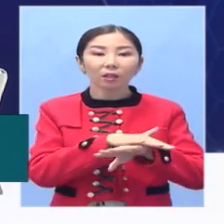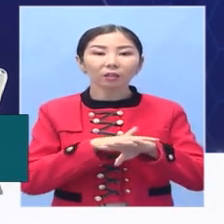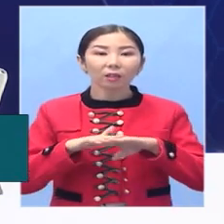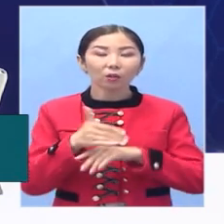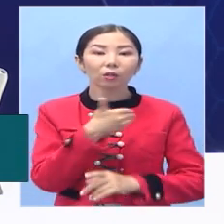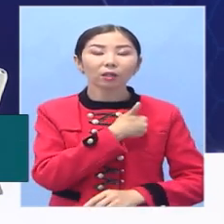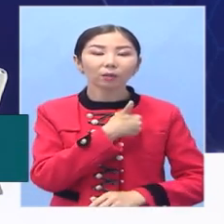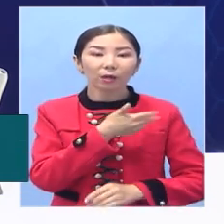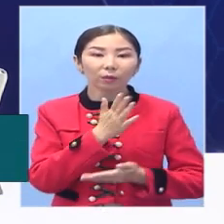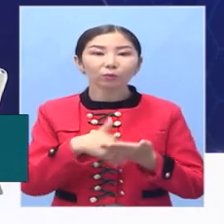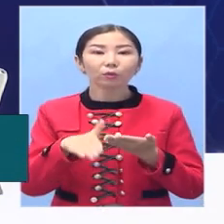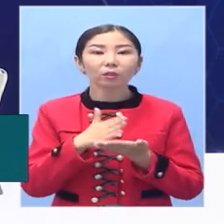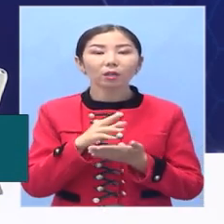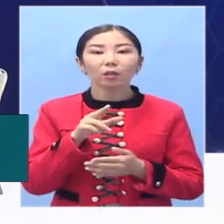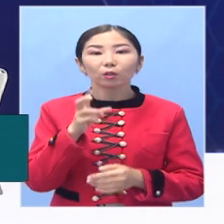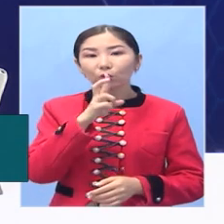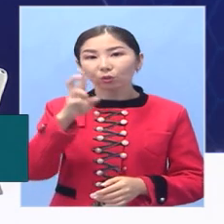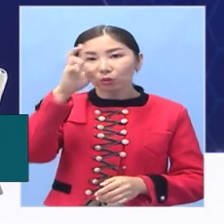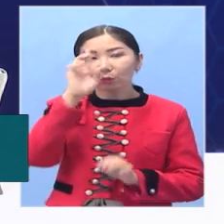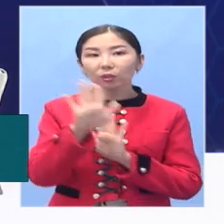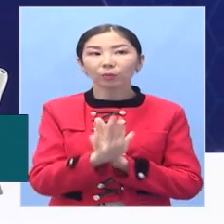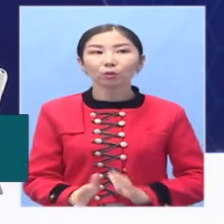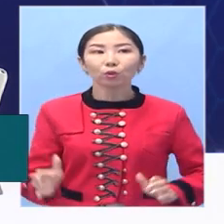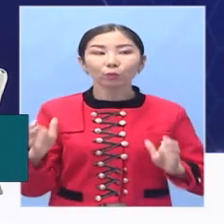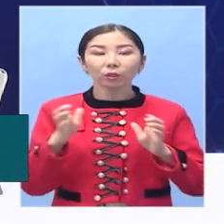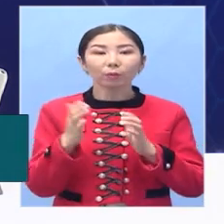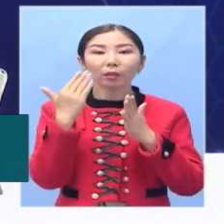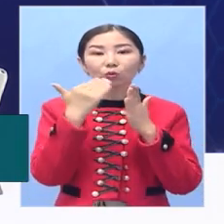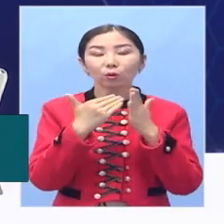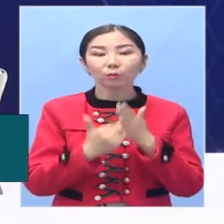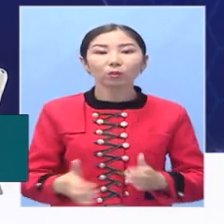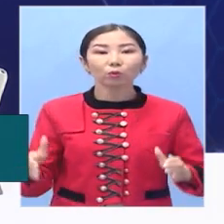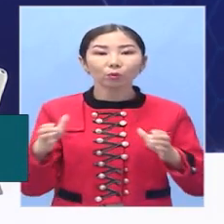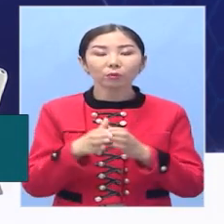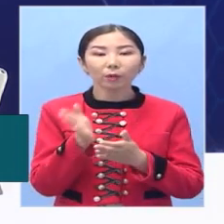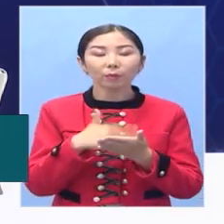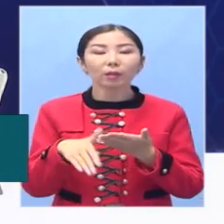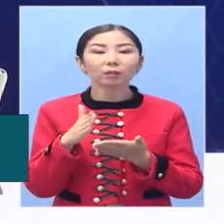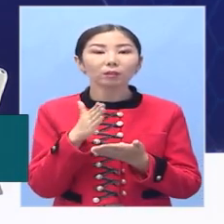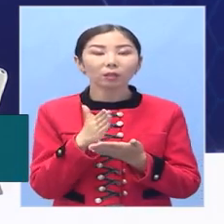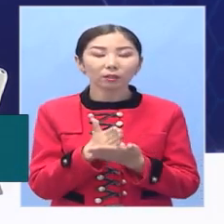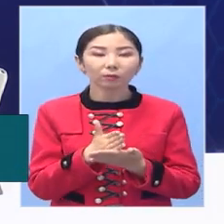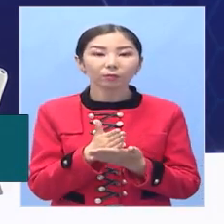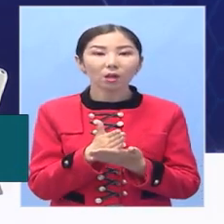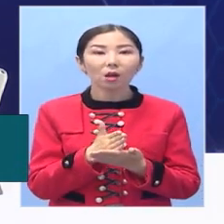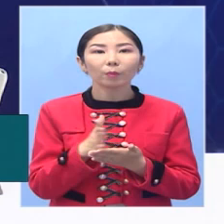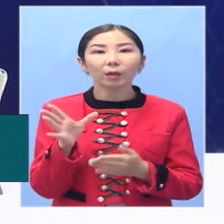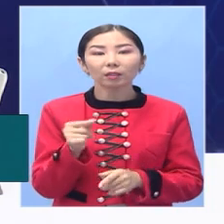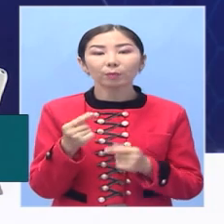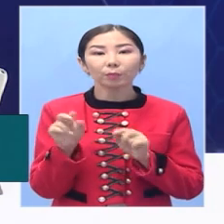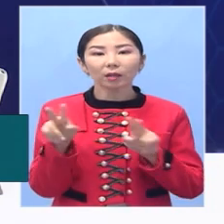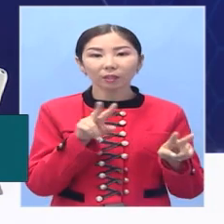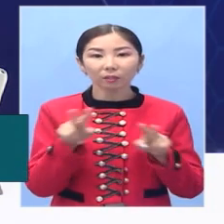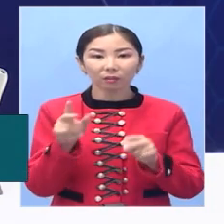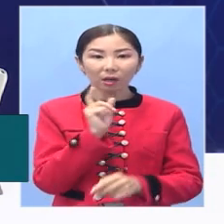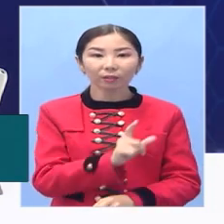бар деген сияқты, үкіметтік емес ұйымдарымыз бар, мониторингтік тобымыз бар деген секілді. Олардан басқа да бақылайтын адамдар бар